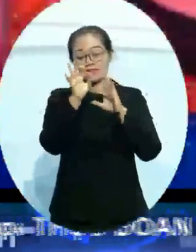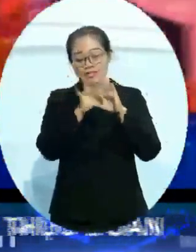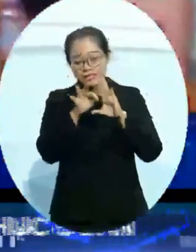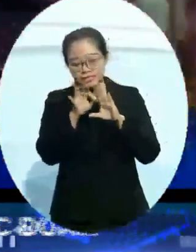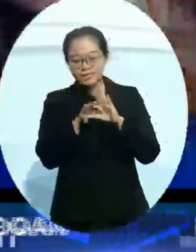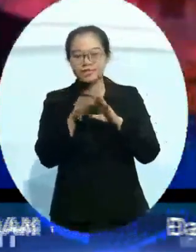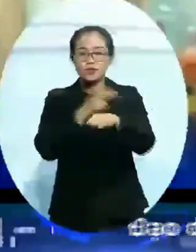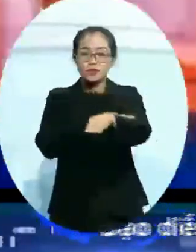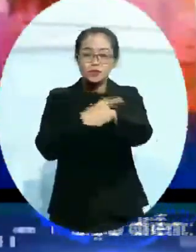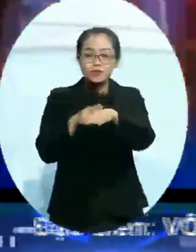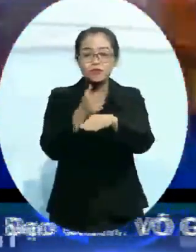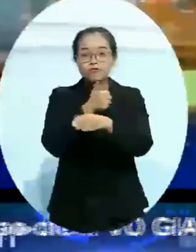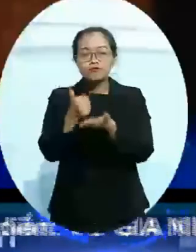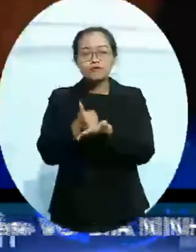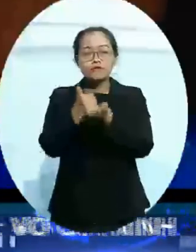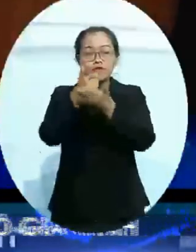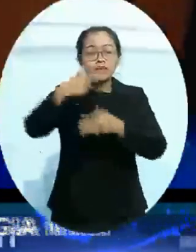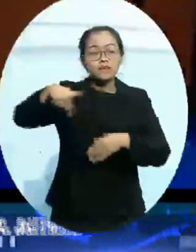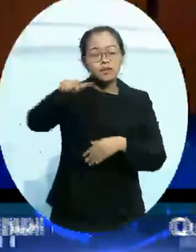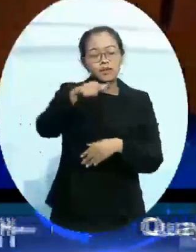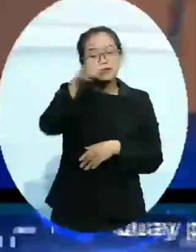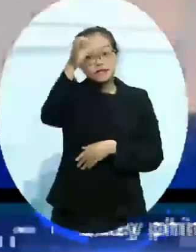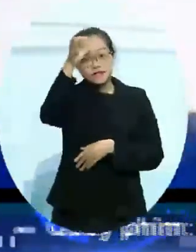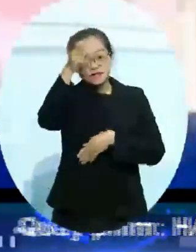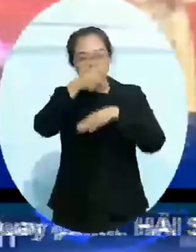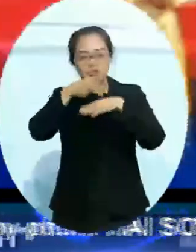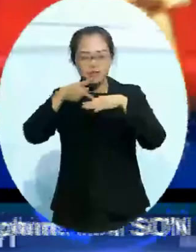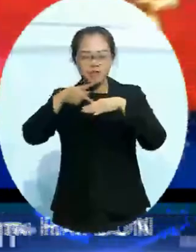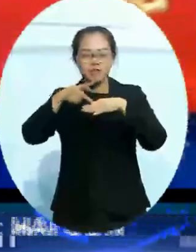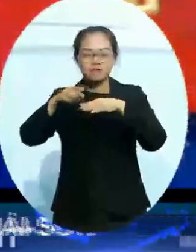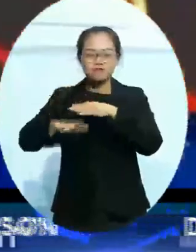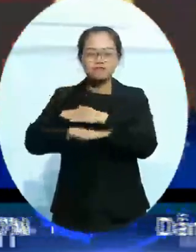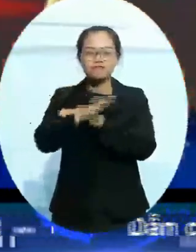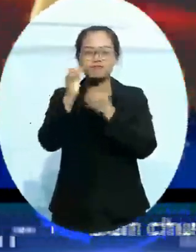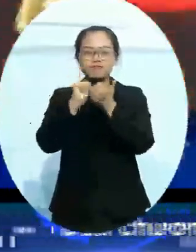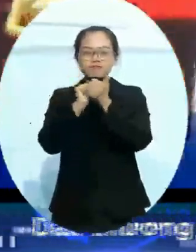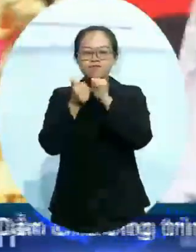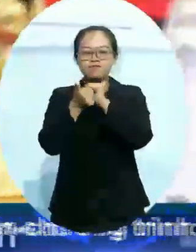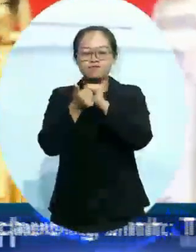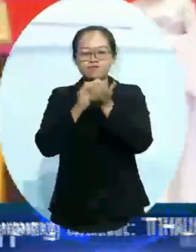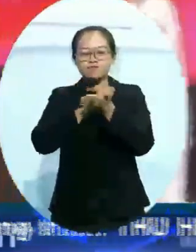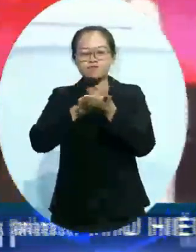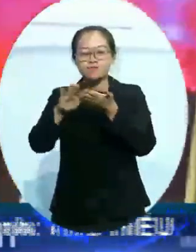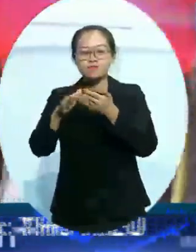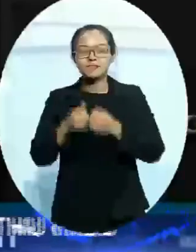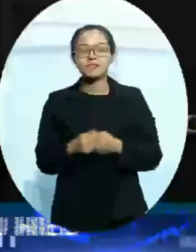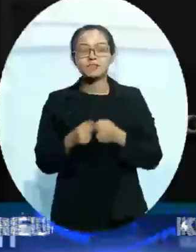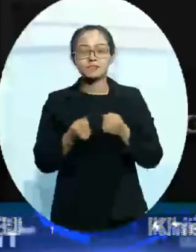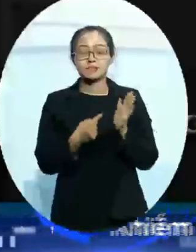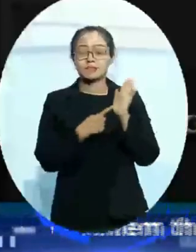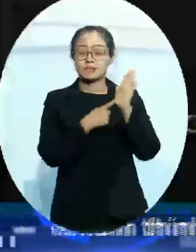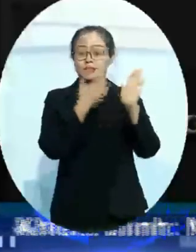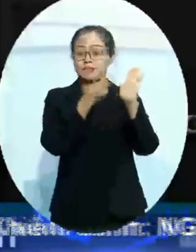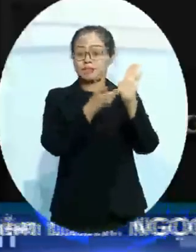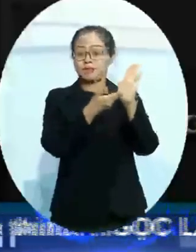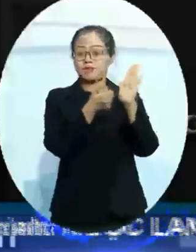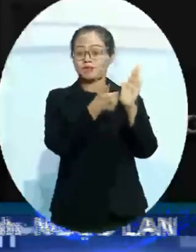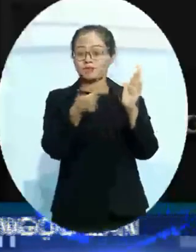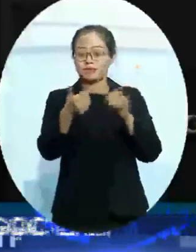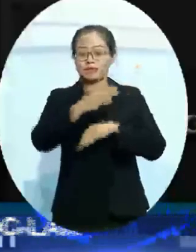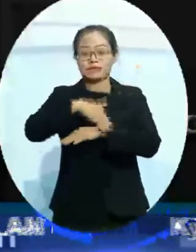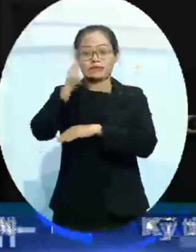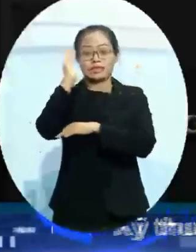các thí sinh hoàn thiện bản thân cả về kỹ năng lẫn kiến thức. Ban tổ chức sẽ tổ chức họp báo công bố đại sứ hình ảnh và ban giám khảo chuyên gia cố